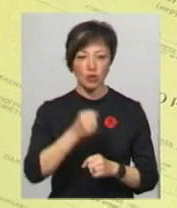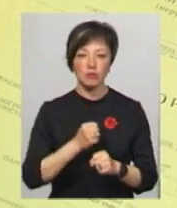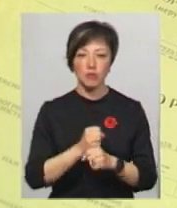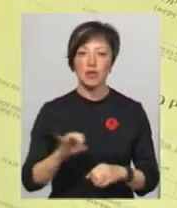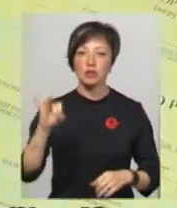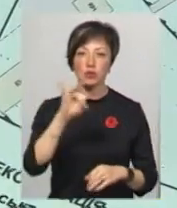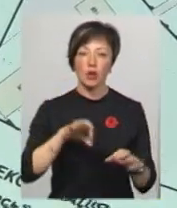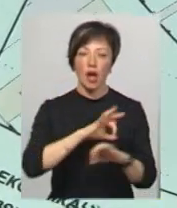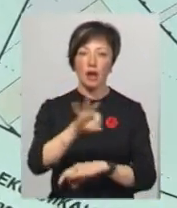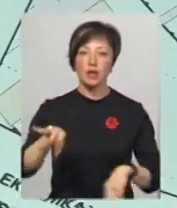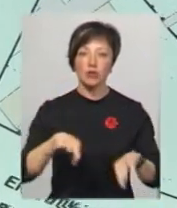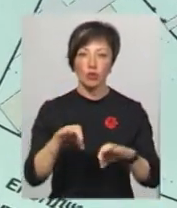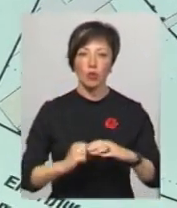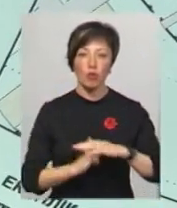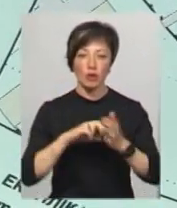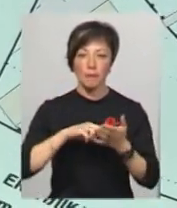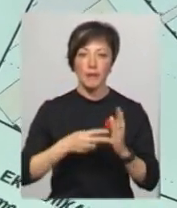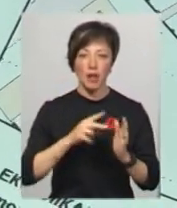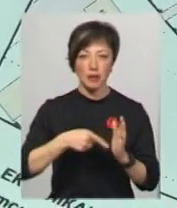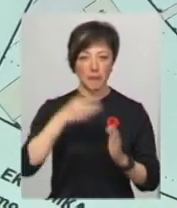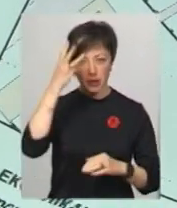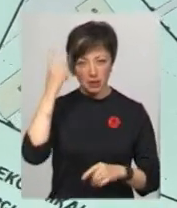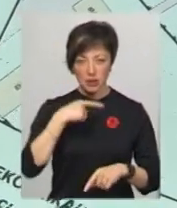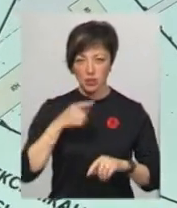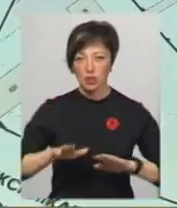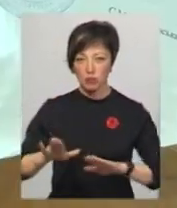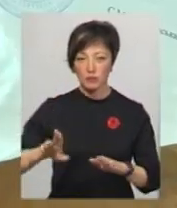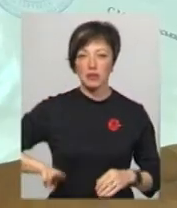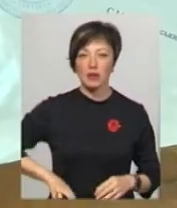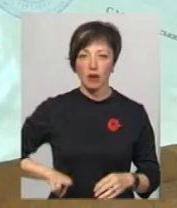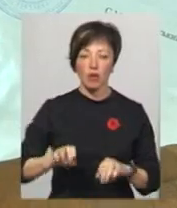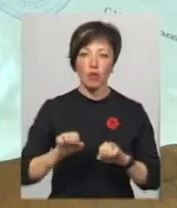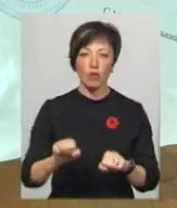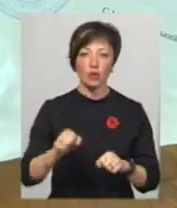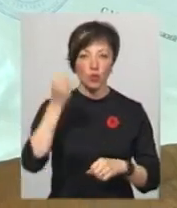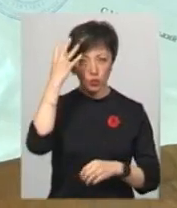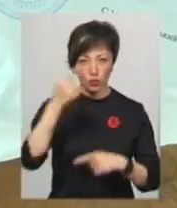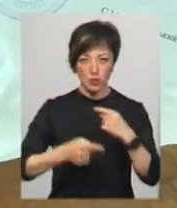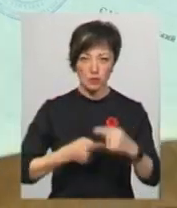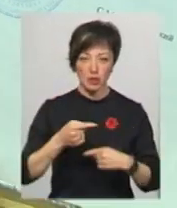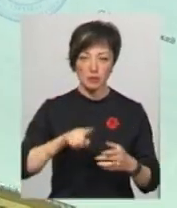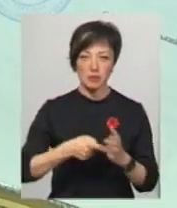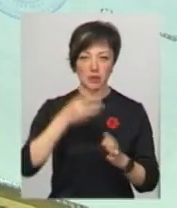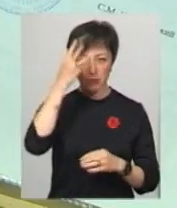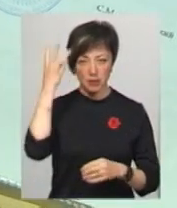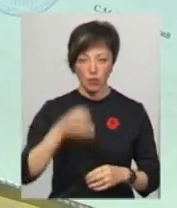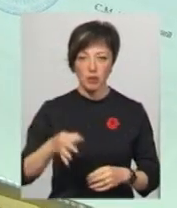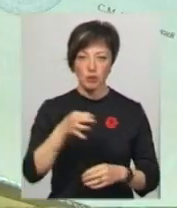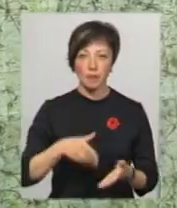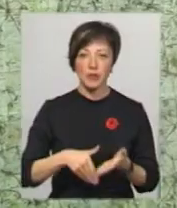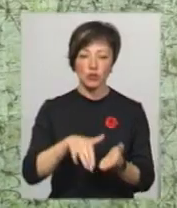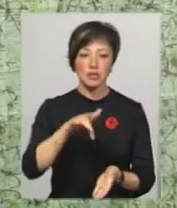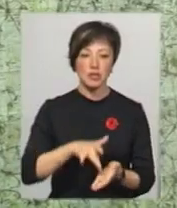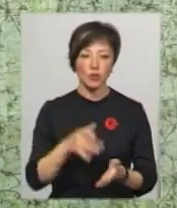розроблявся історико-архітектурний опорний план Хмельницького, каже заступник директора з охорони культурної спадщини Хмельницького обласного